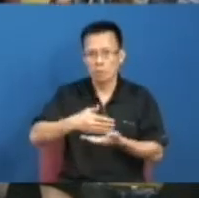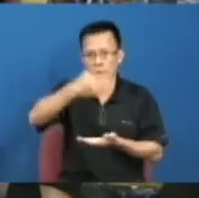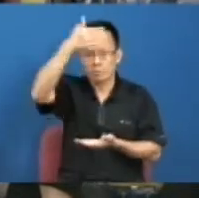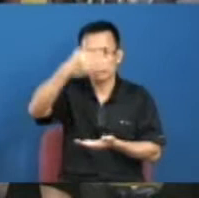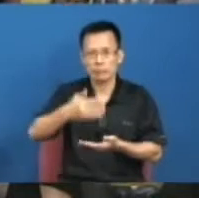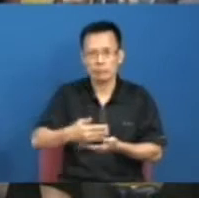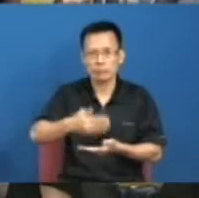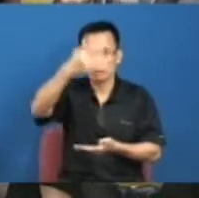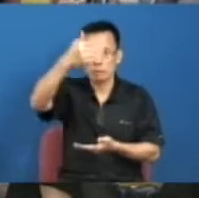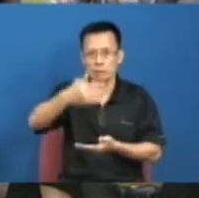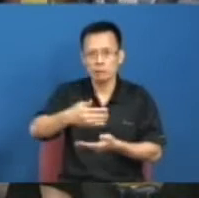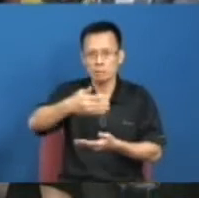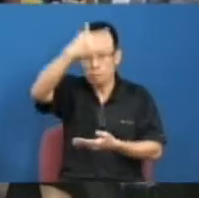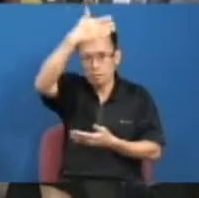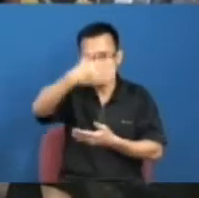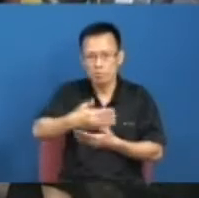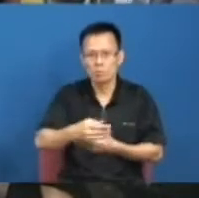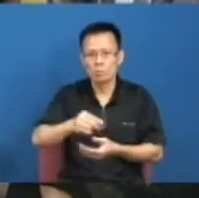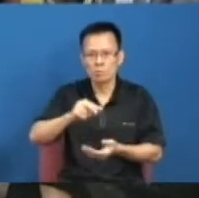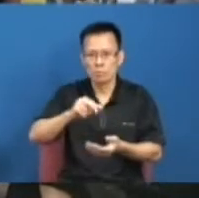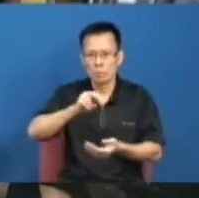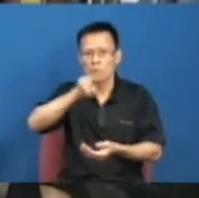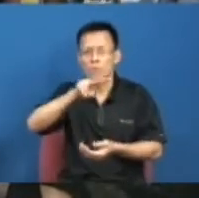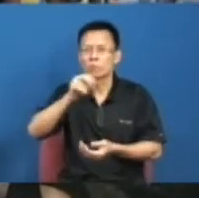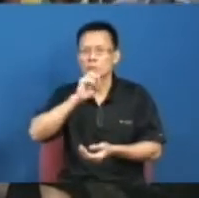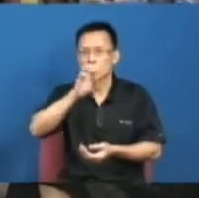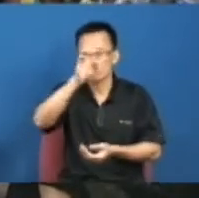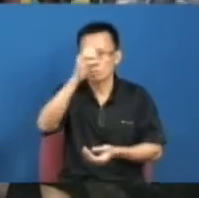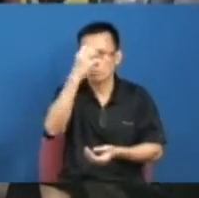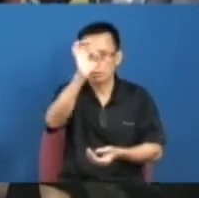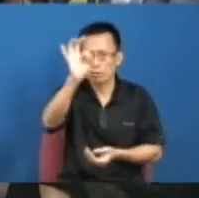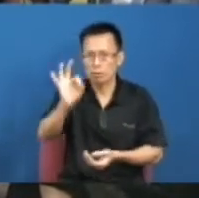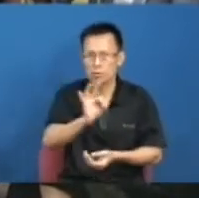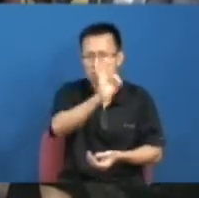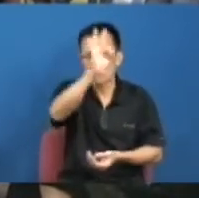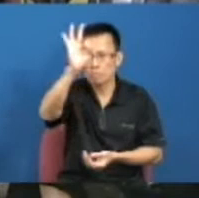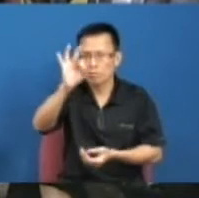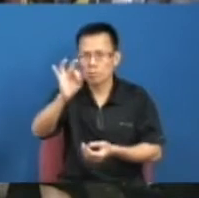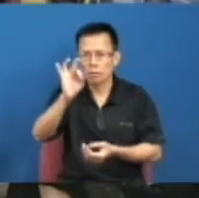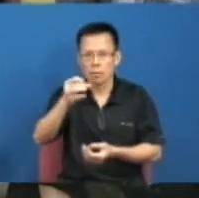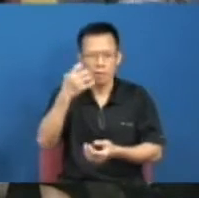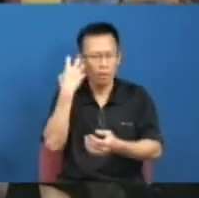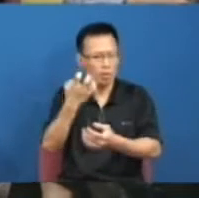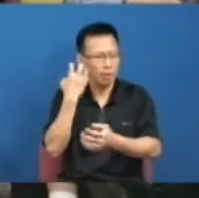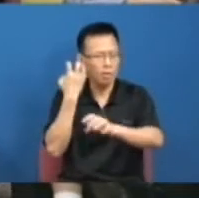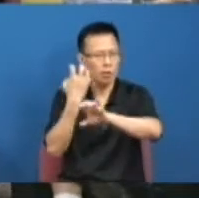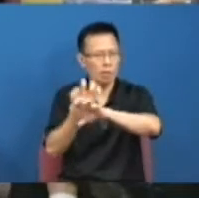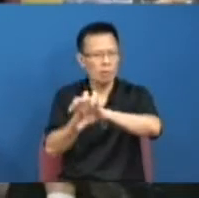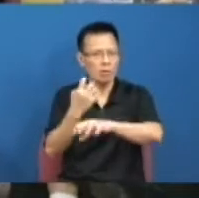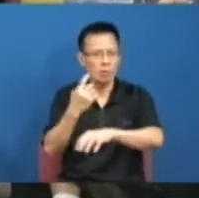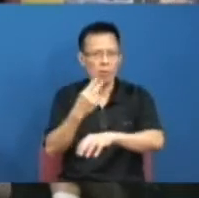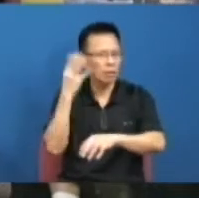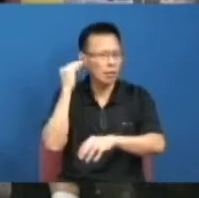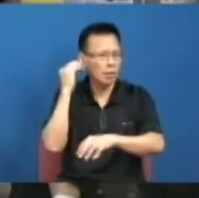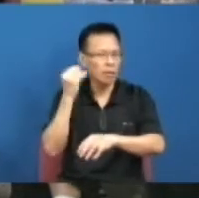身咧都有黃蜂竇喎，即 係 佢敲到咧，即係一敲出去咧，原來裏邊已經係破嘅。 咁啊破或者你分享下我哋啊，譬如你覺得